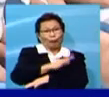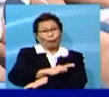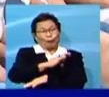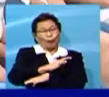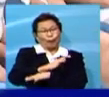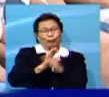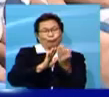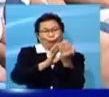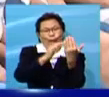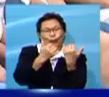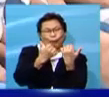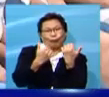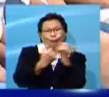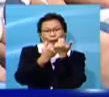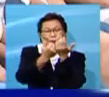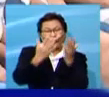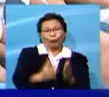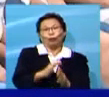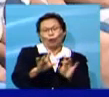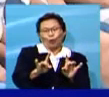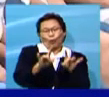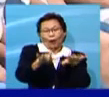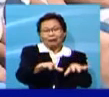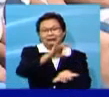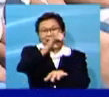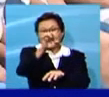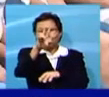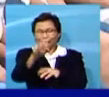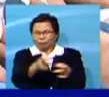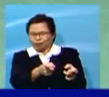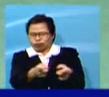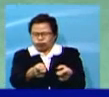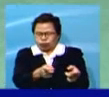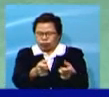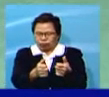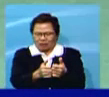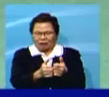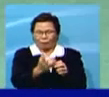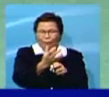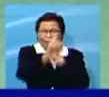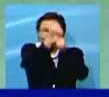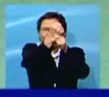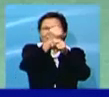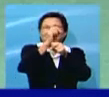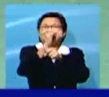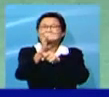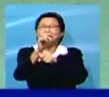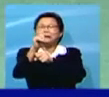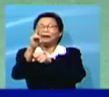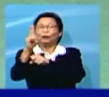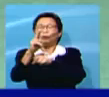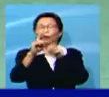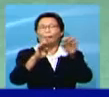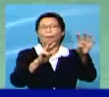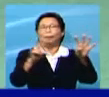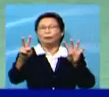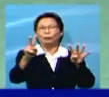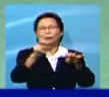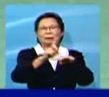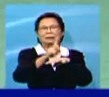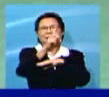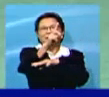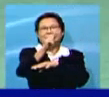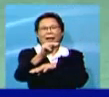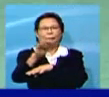di hadapan penyokong sendiri, Jeremy terus mengawal permainan dengan mendahului di set kedua 4-2 di ends